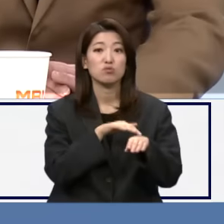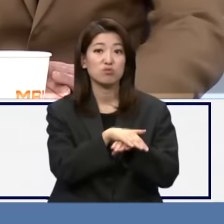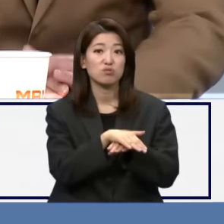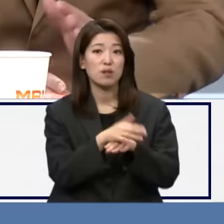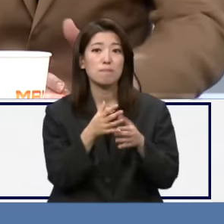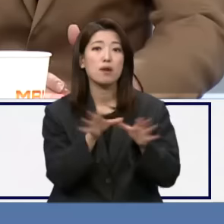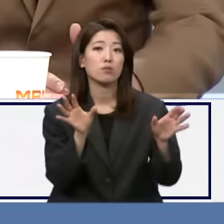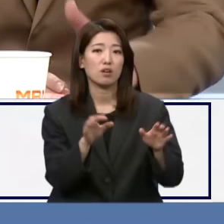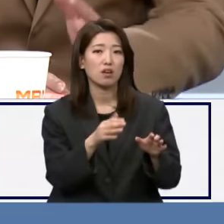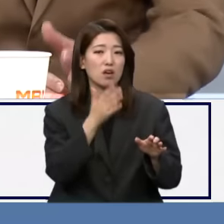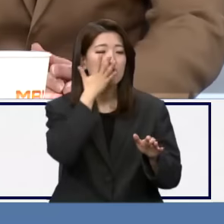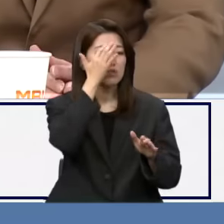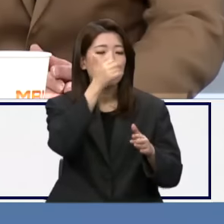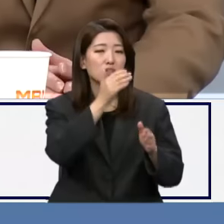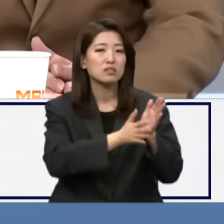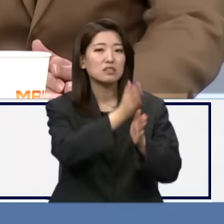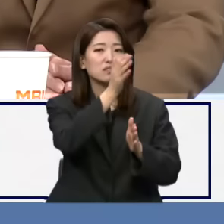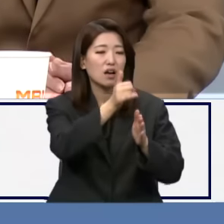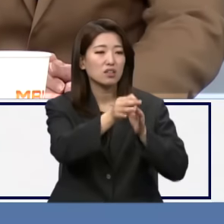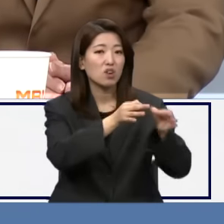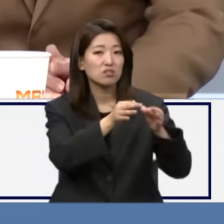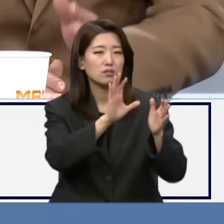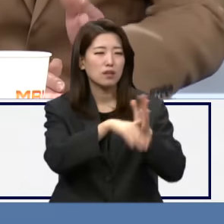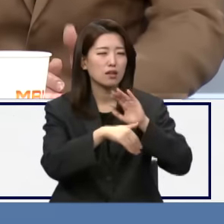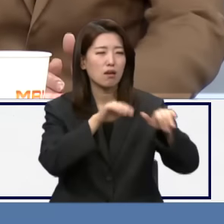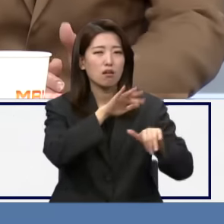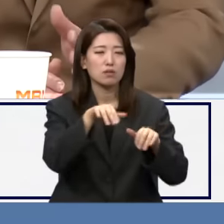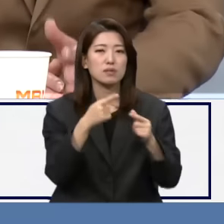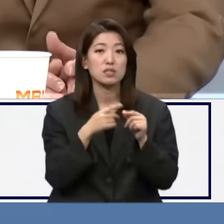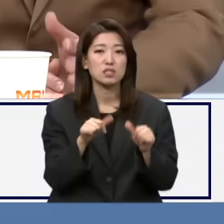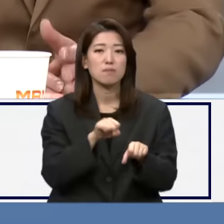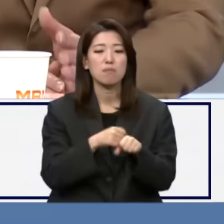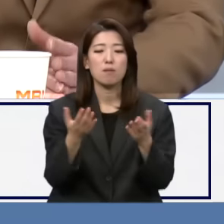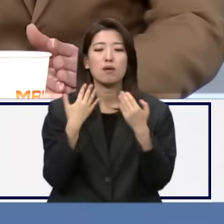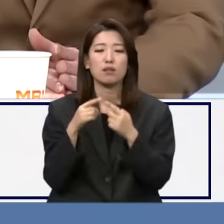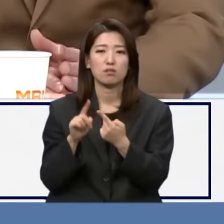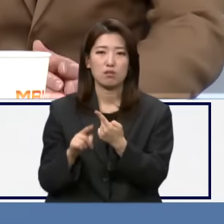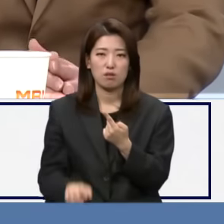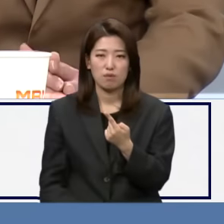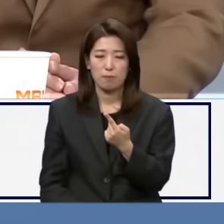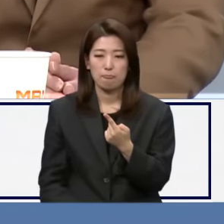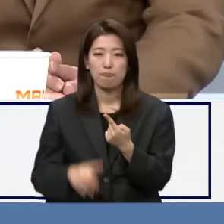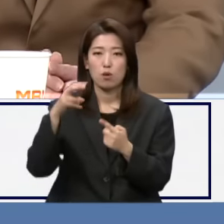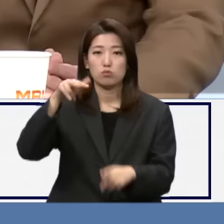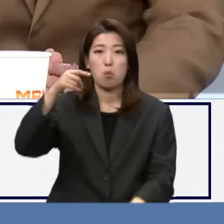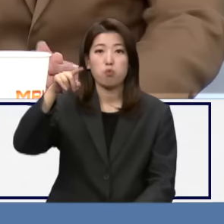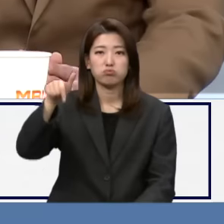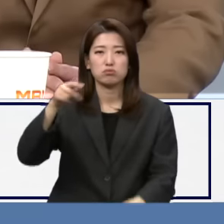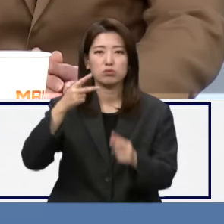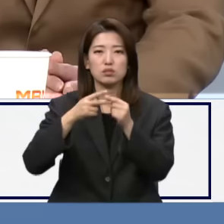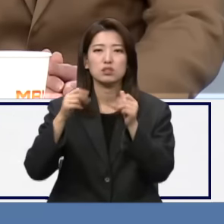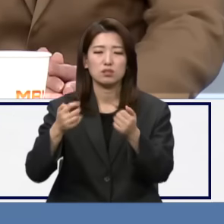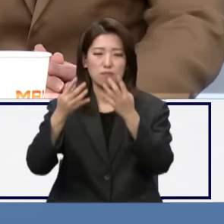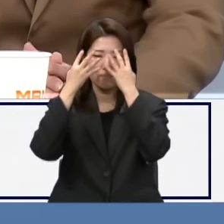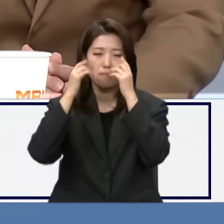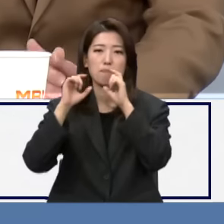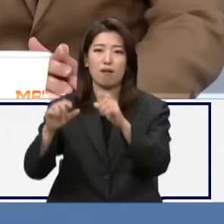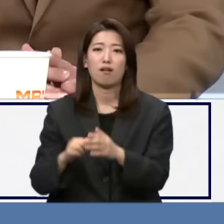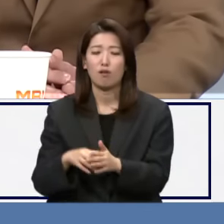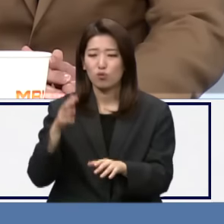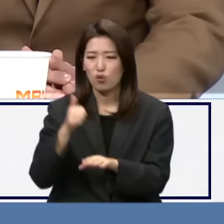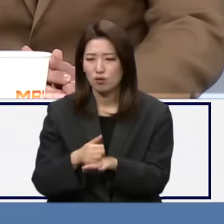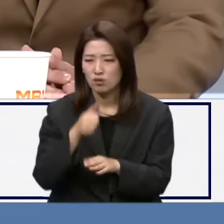선거 개입의 당사자로 일심 유죄가 나왔습니다 그럼 범죄자들이 모인 조국 혁신당이 과연 저런 특검 이런 것을 입에다